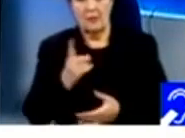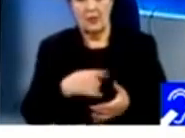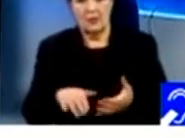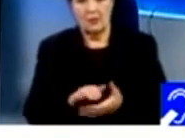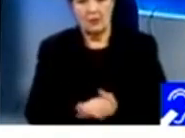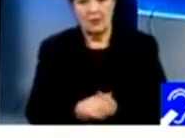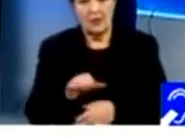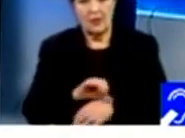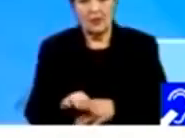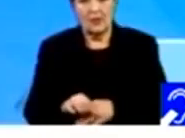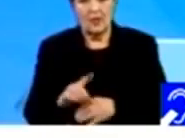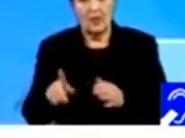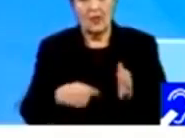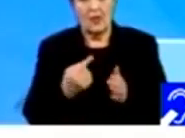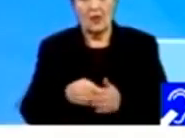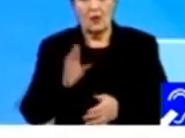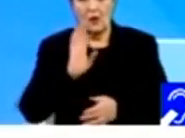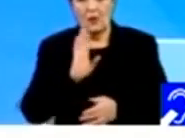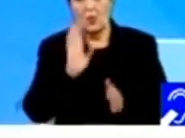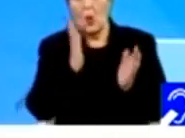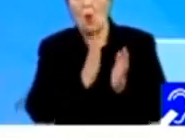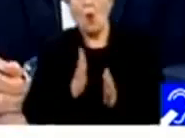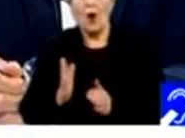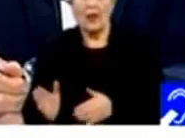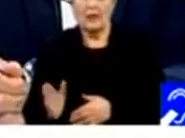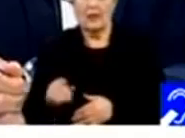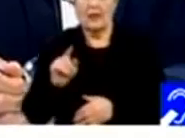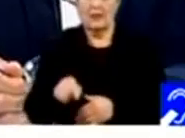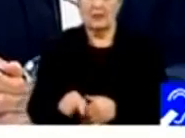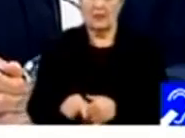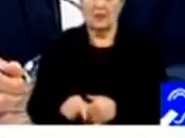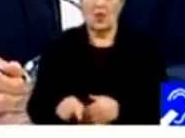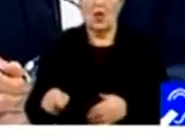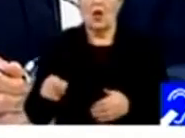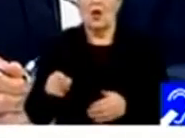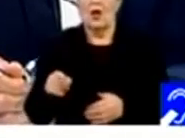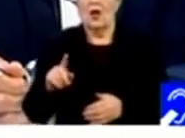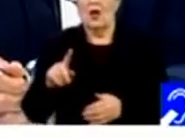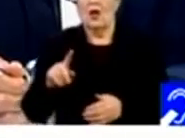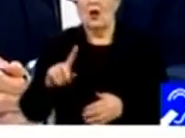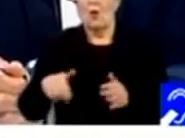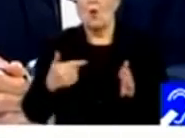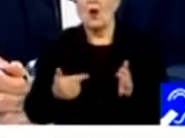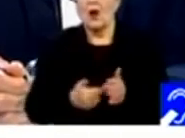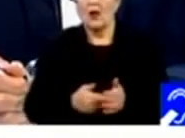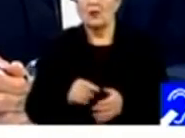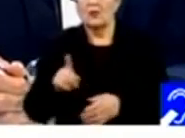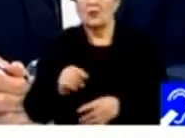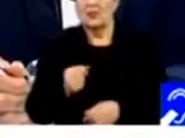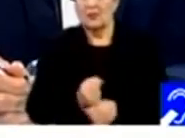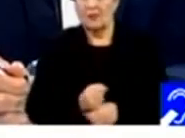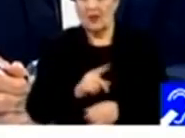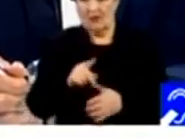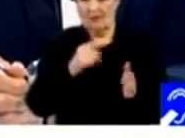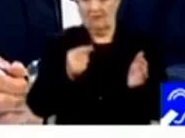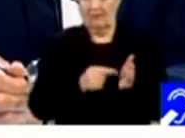de interne. Întrebarea doamnei a ținut de ordinea în oraș, securitatea. Iată când tinerii sunt bătuți în parcuri și eliberați din comisariatele de